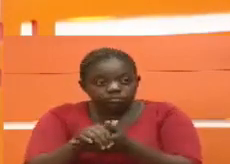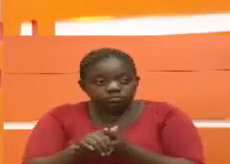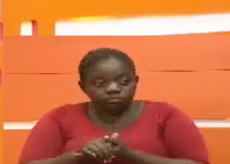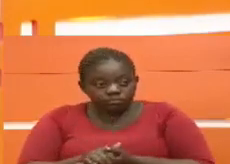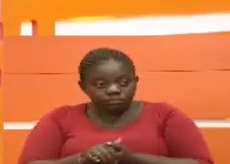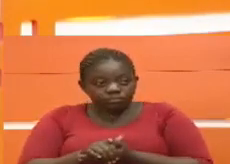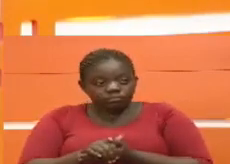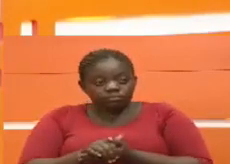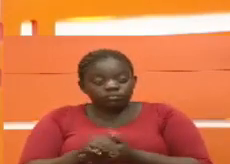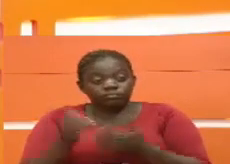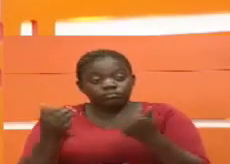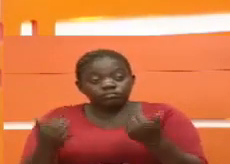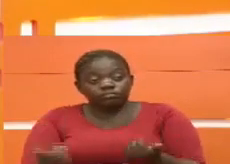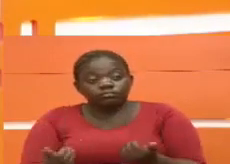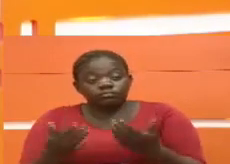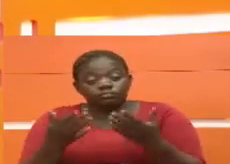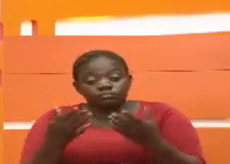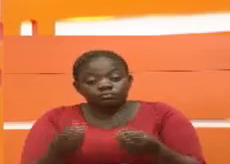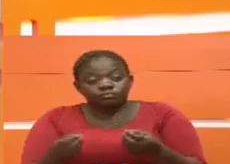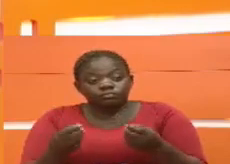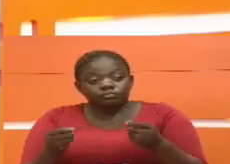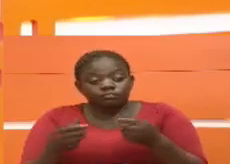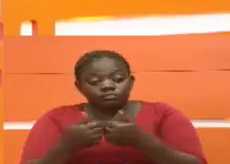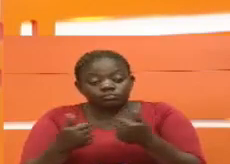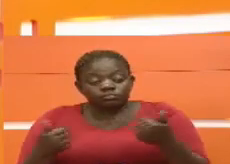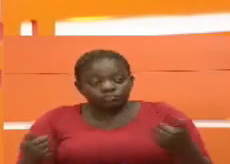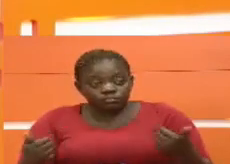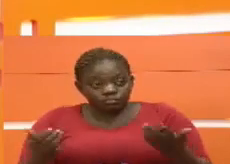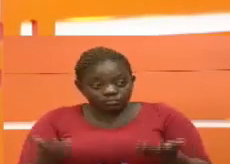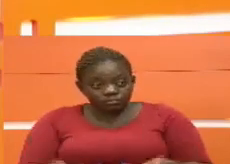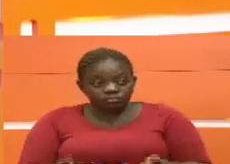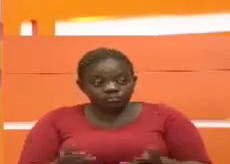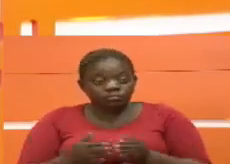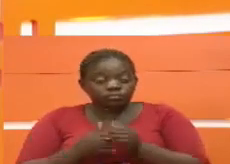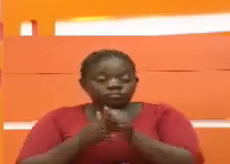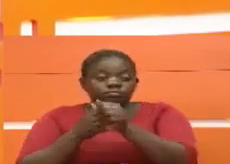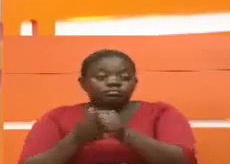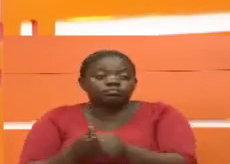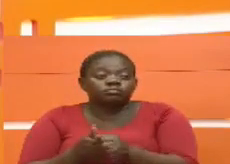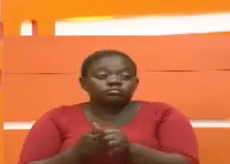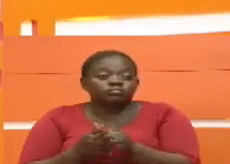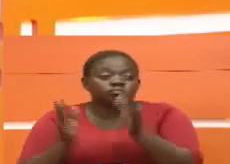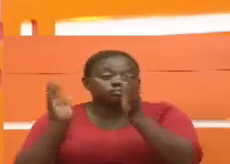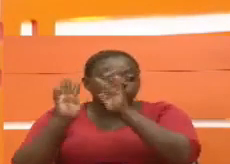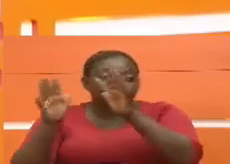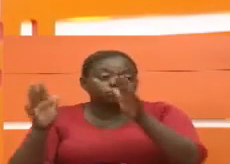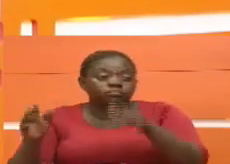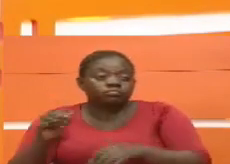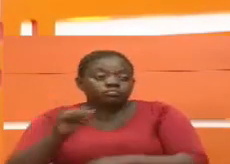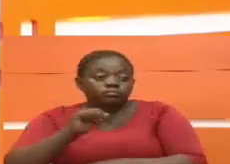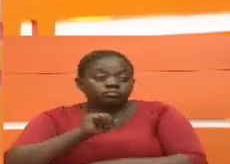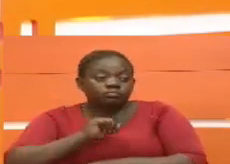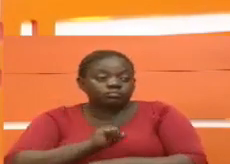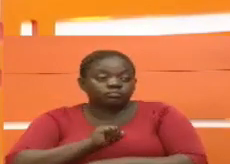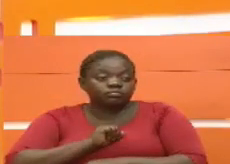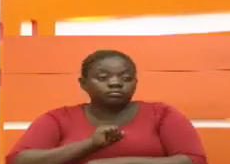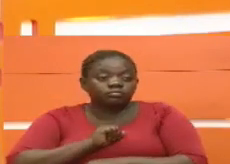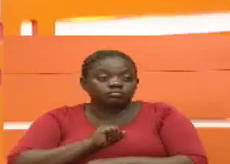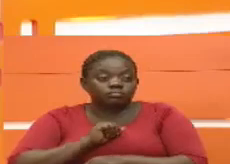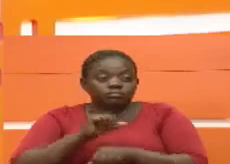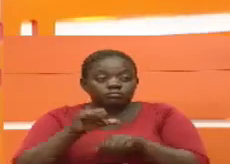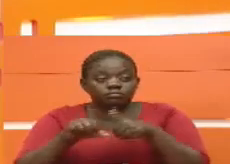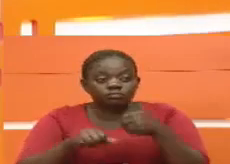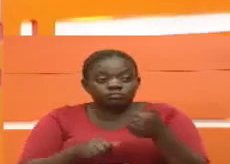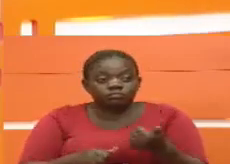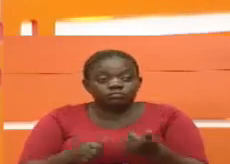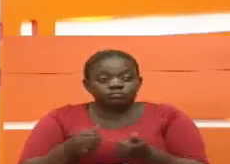kitiibwa ensangi zino nga kyangu nnyo n'okwawukana. Ono abadde akulembeddemu omukolo ogw'okugatta emigogo gy'abagole